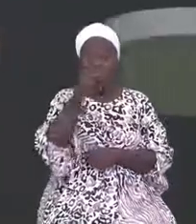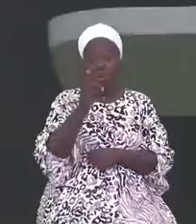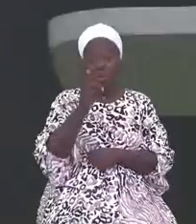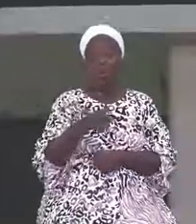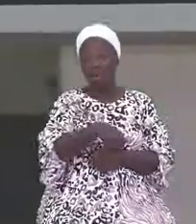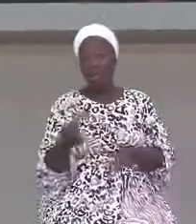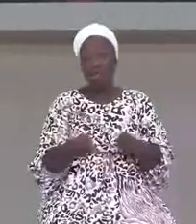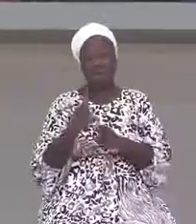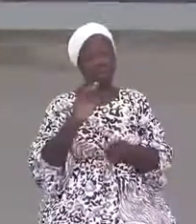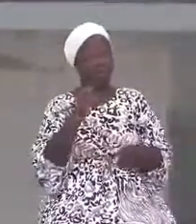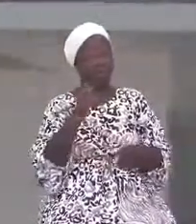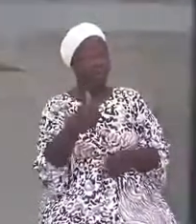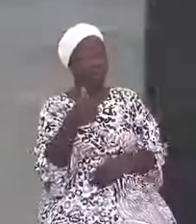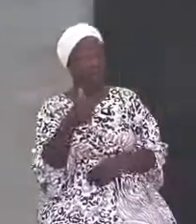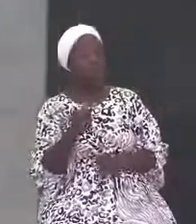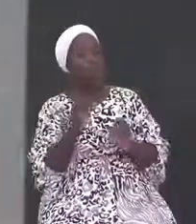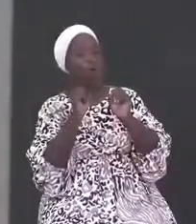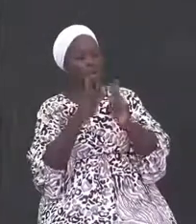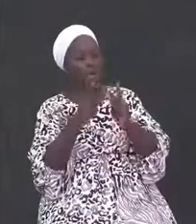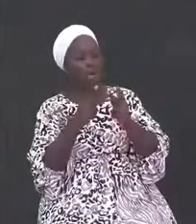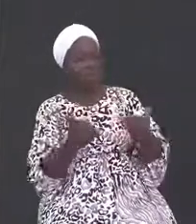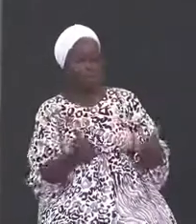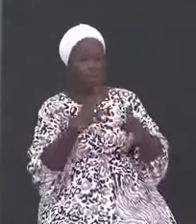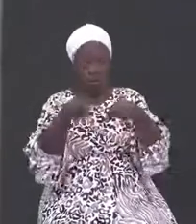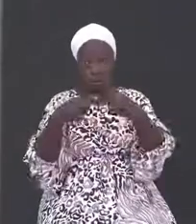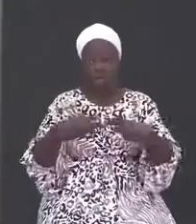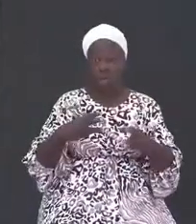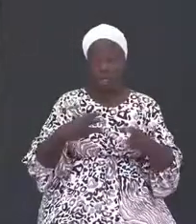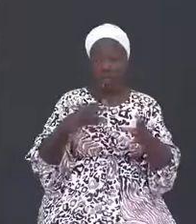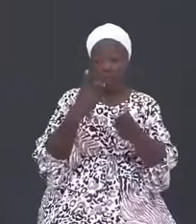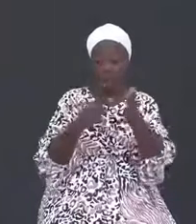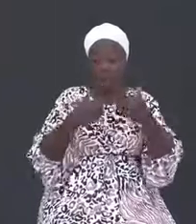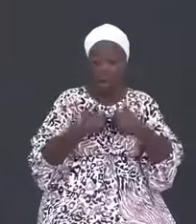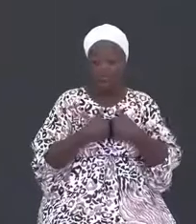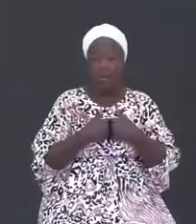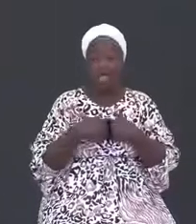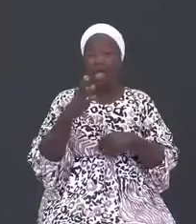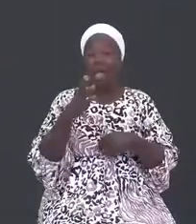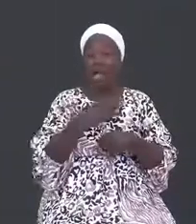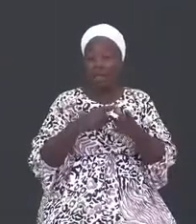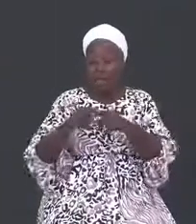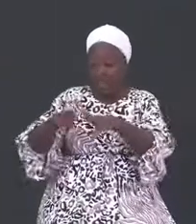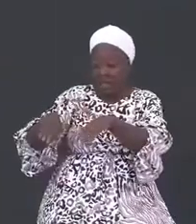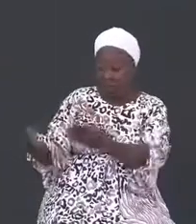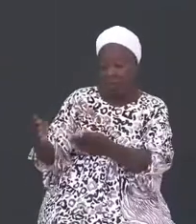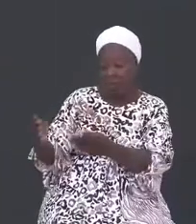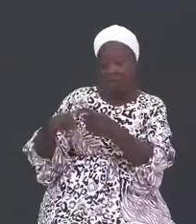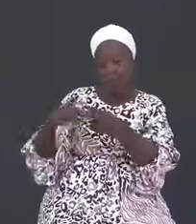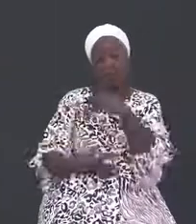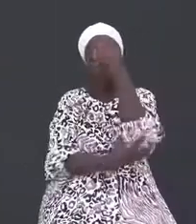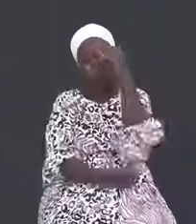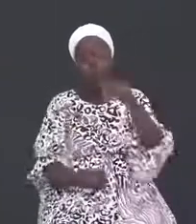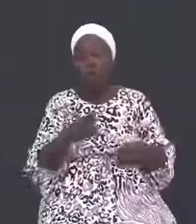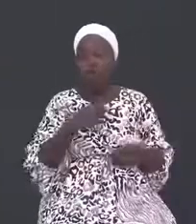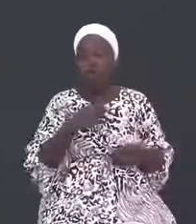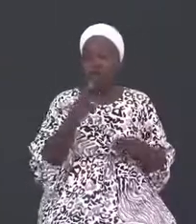D'accord, maintenant, va vendre ce que tu possèdes. Donne-le aux pauvres. Il y